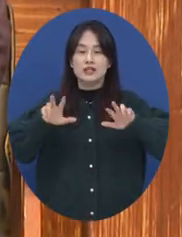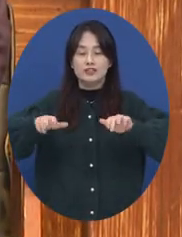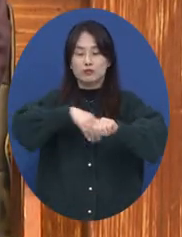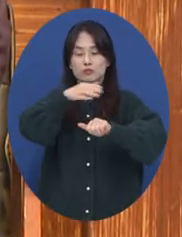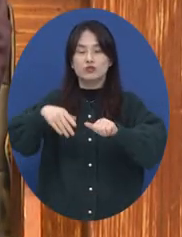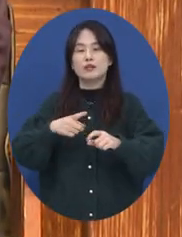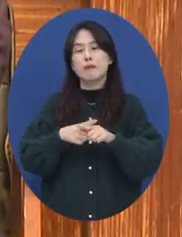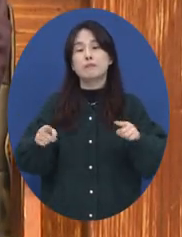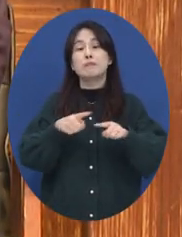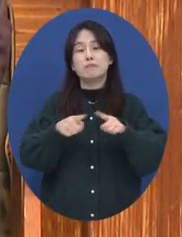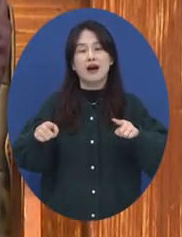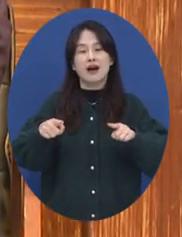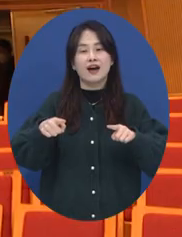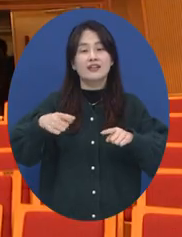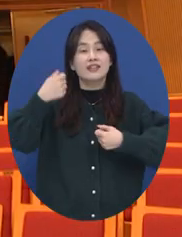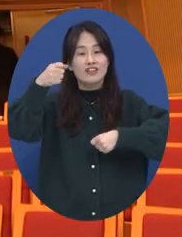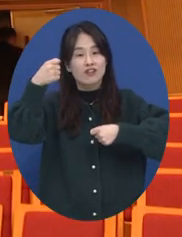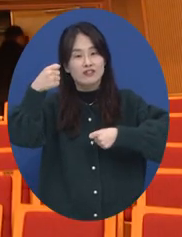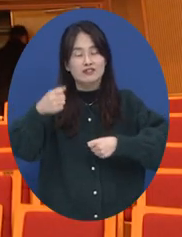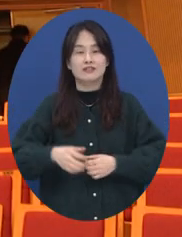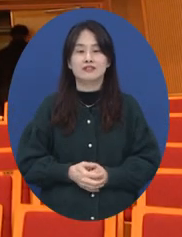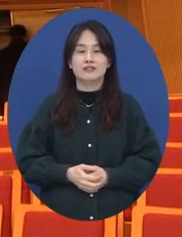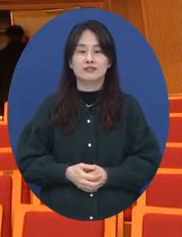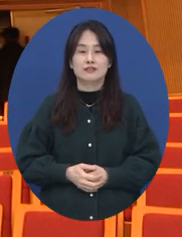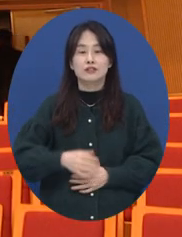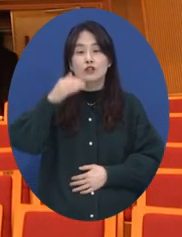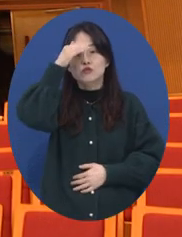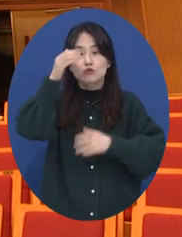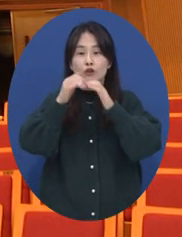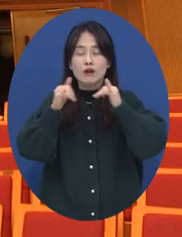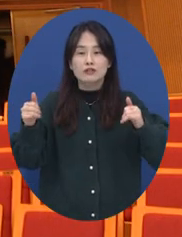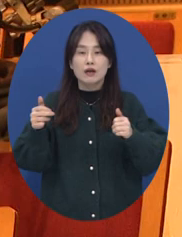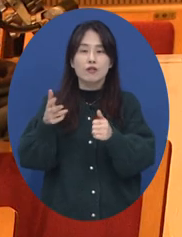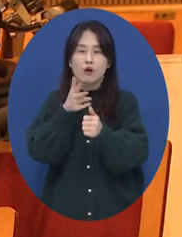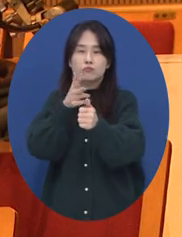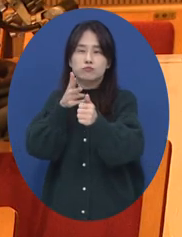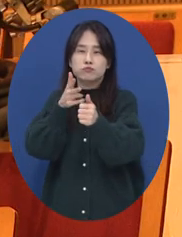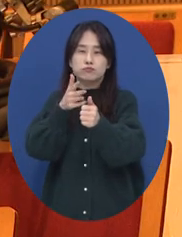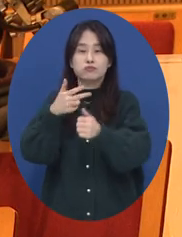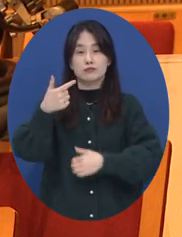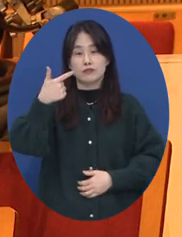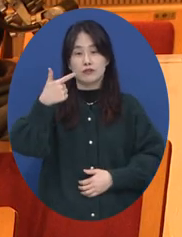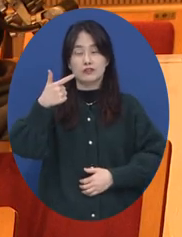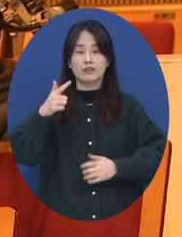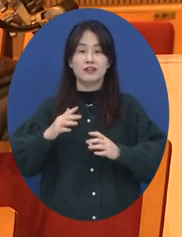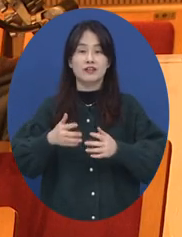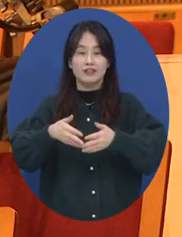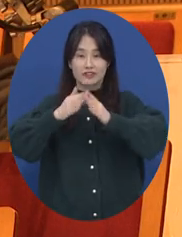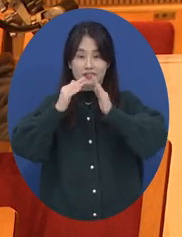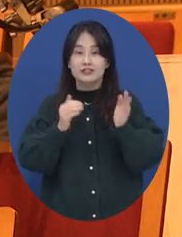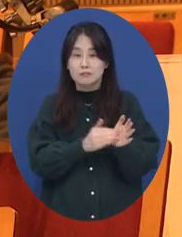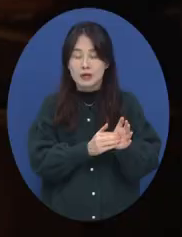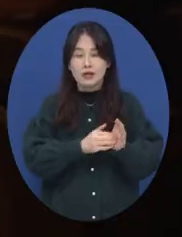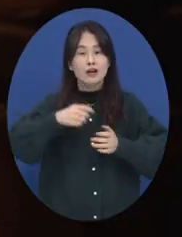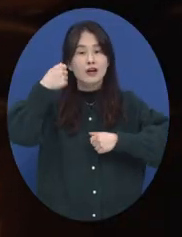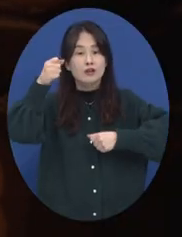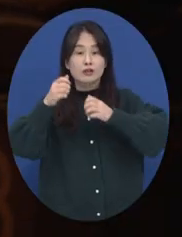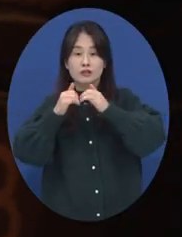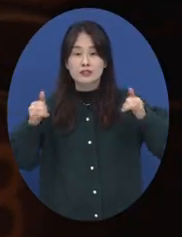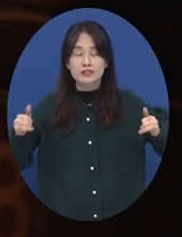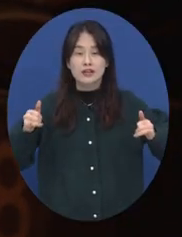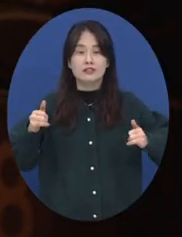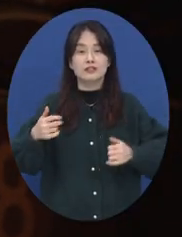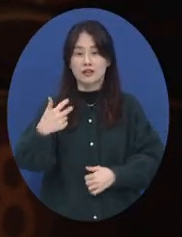블랙코미디로 올해 첫 공연입니다. 관객석엔 지미집 등 카메라 6대가 설치됐습니다. 배우들은 관객과 눈을